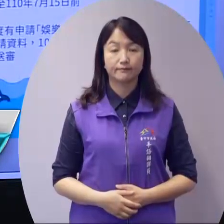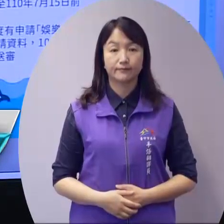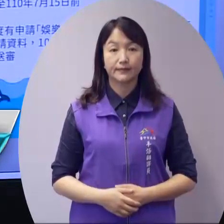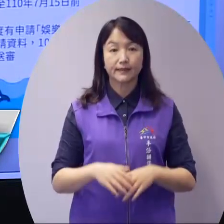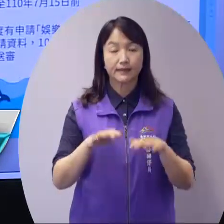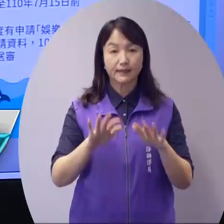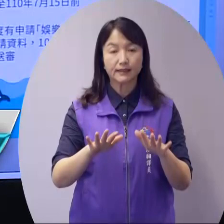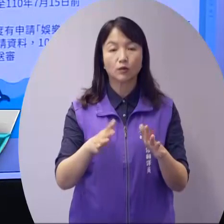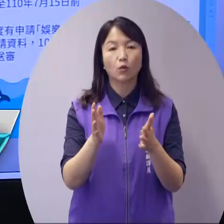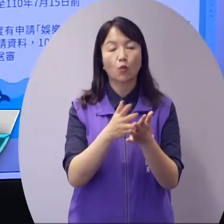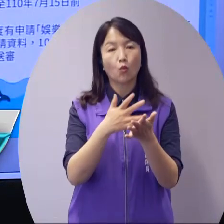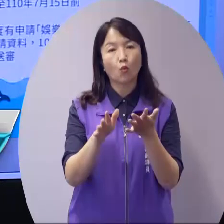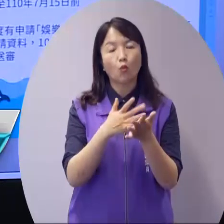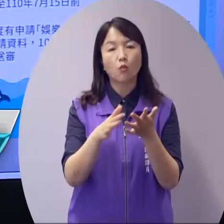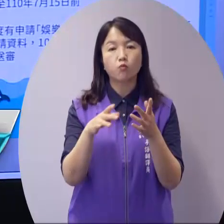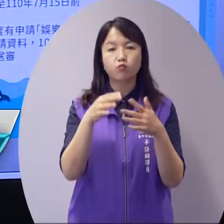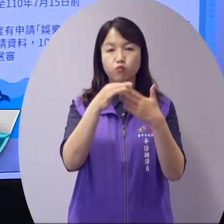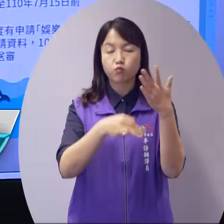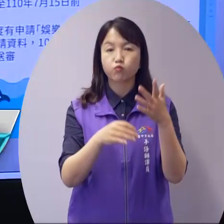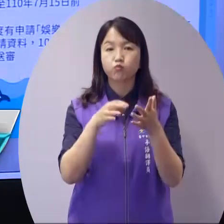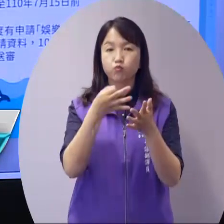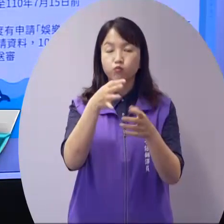补贴，对我们需要有先给鱼类